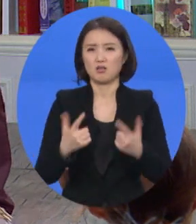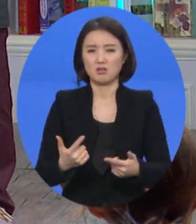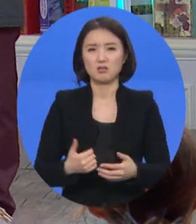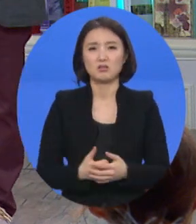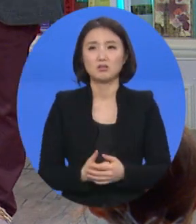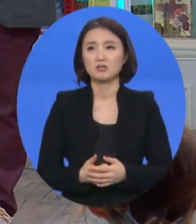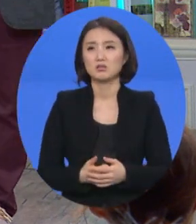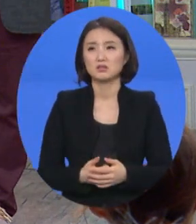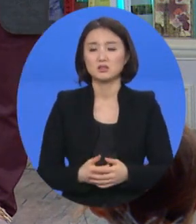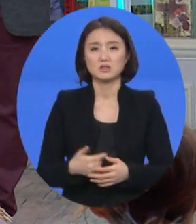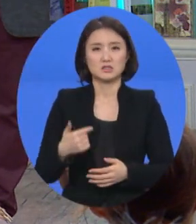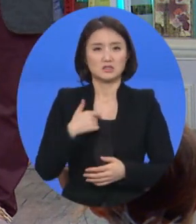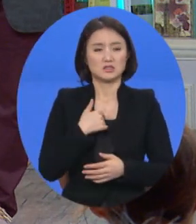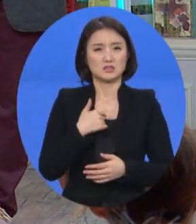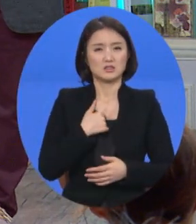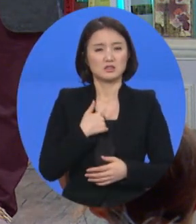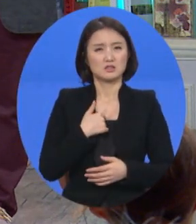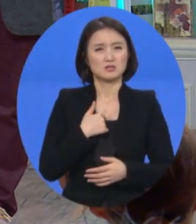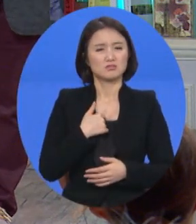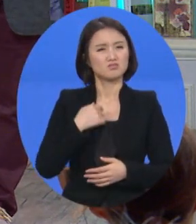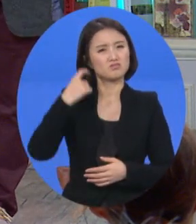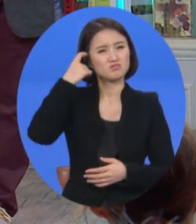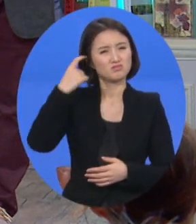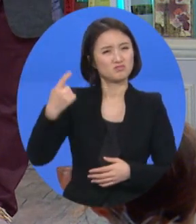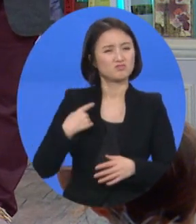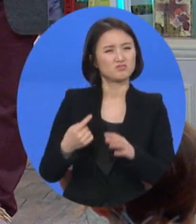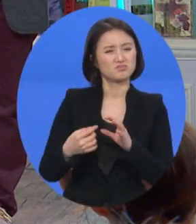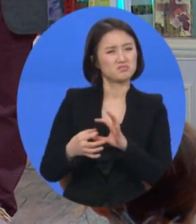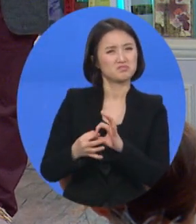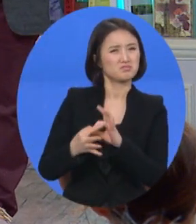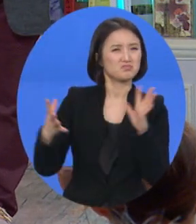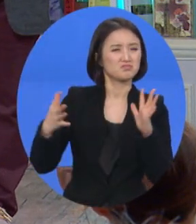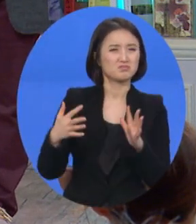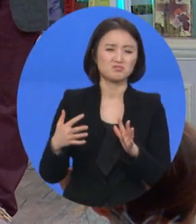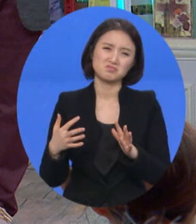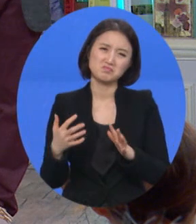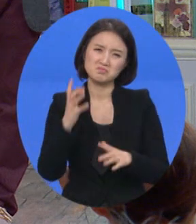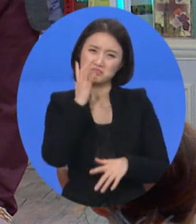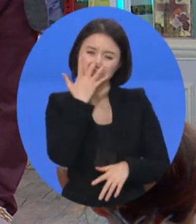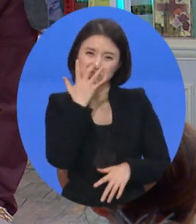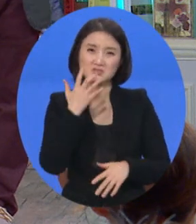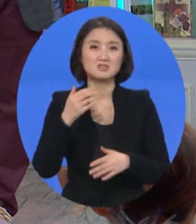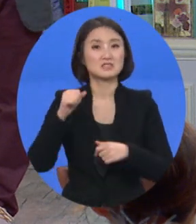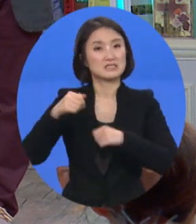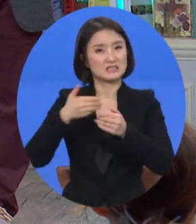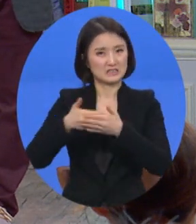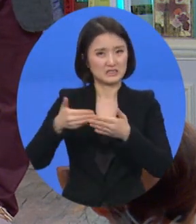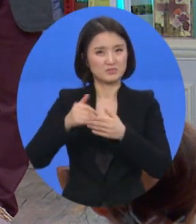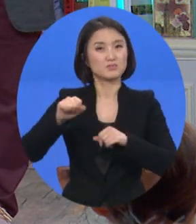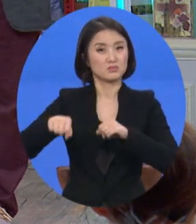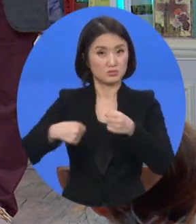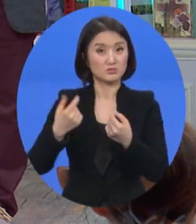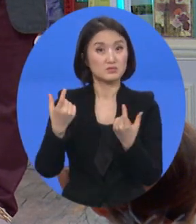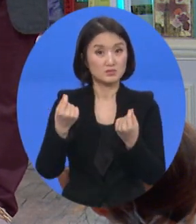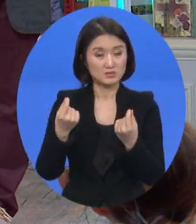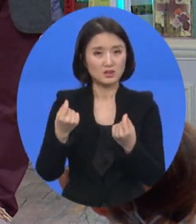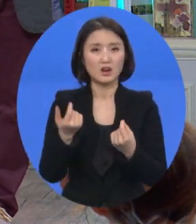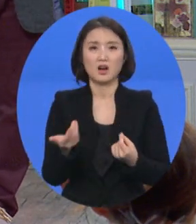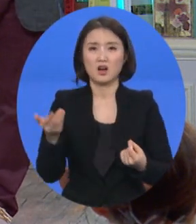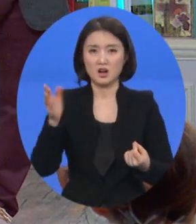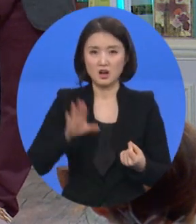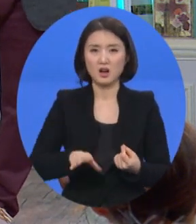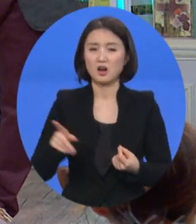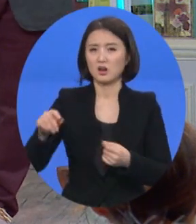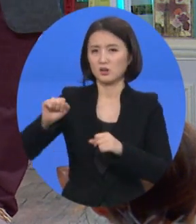조금 떨어져있는 잠에서 신기하게 보기 더 너른 그런 동물들이 그림 속에 등장 하게 되면은 그 동물의